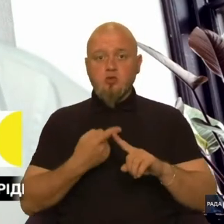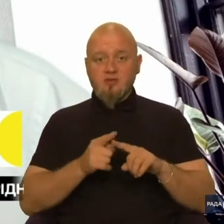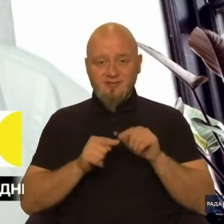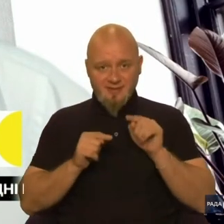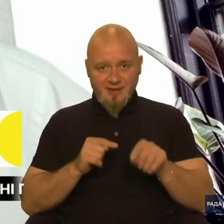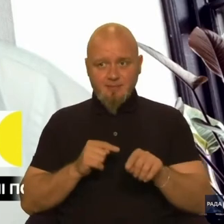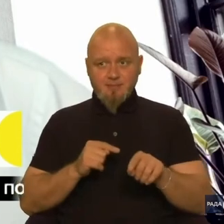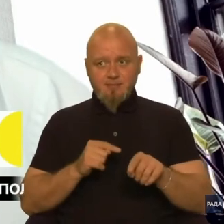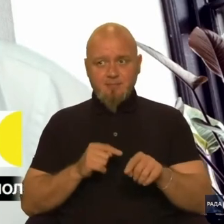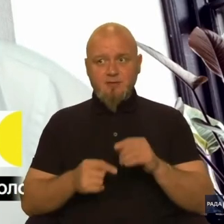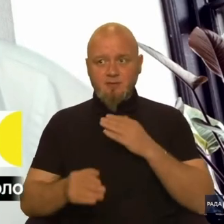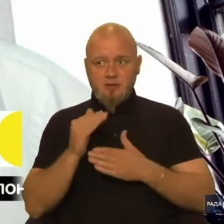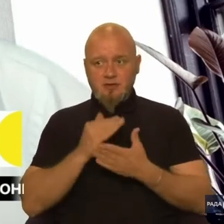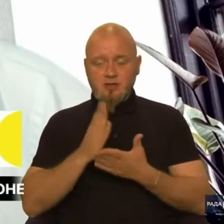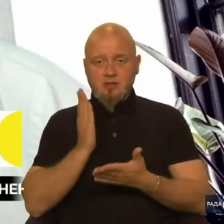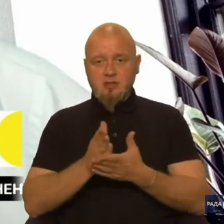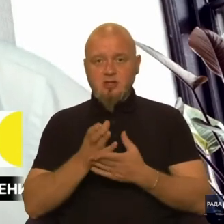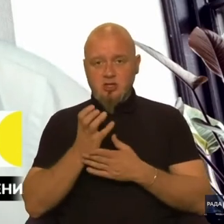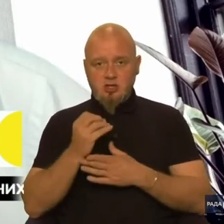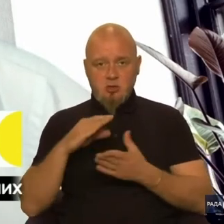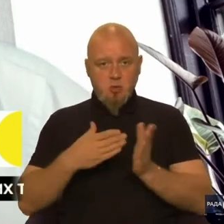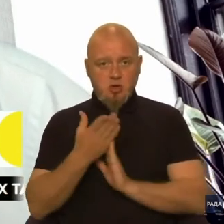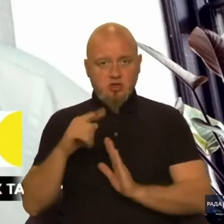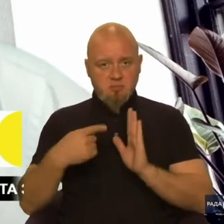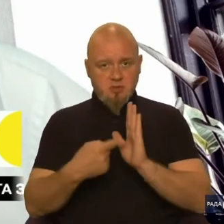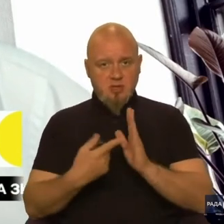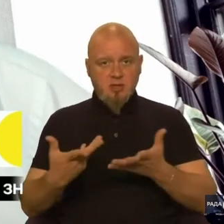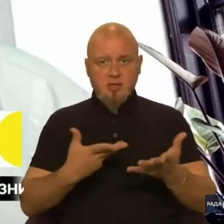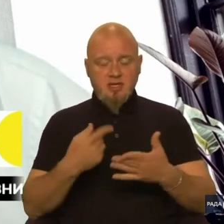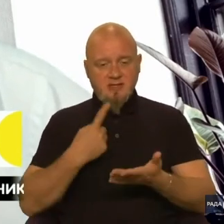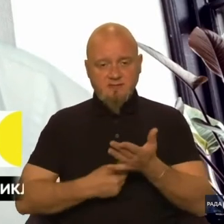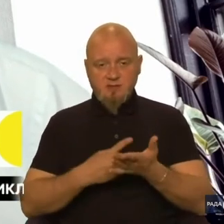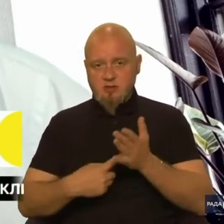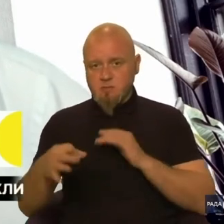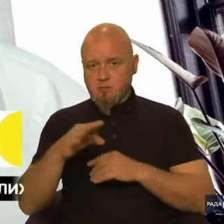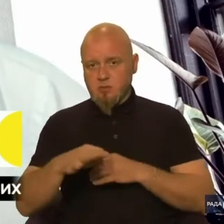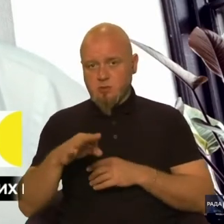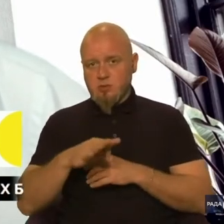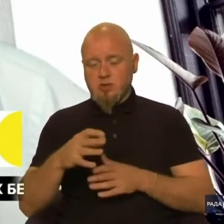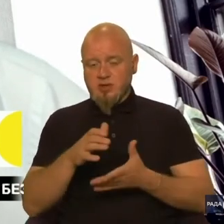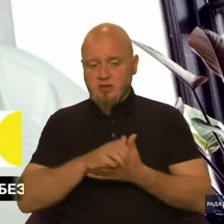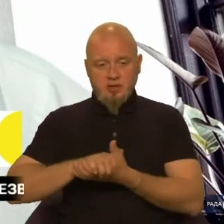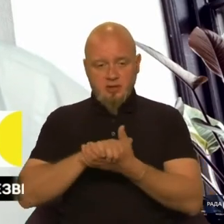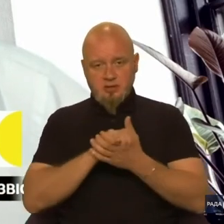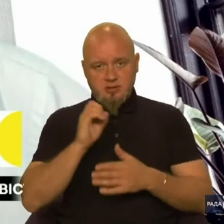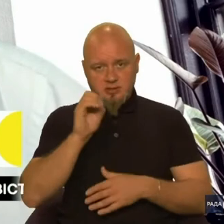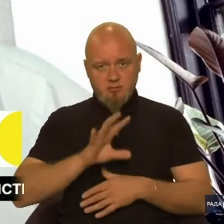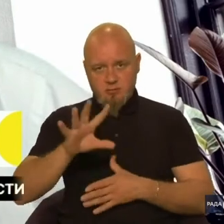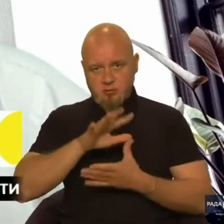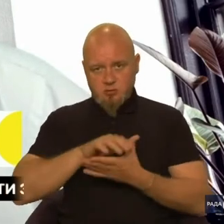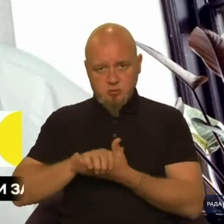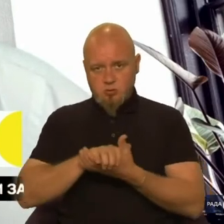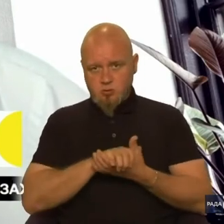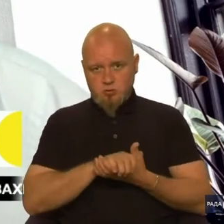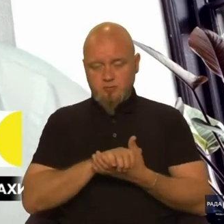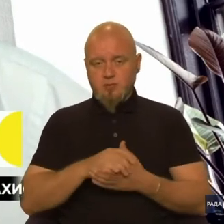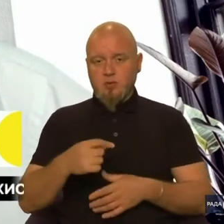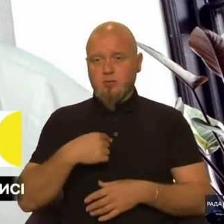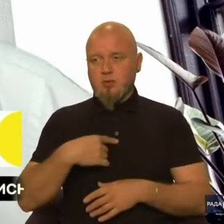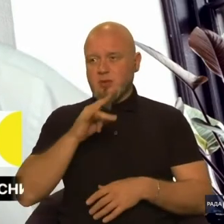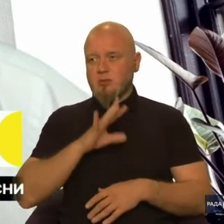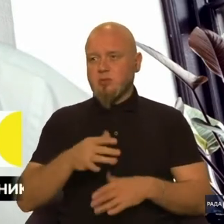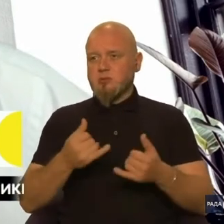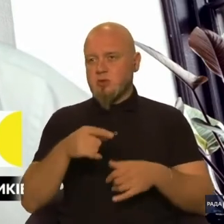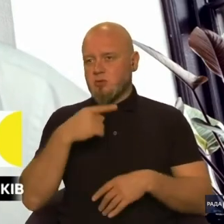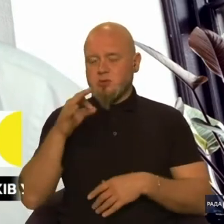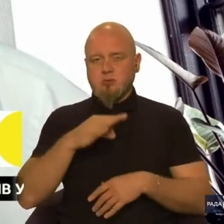це врешті-решті є ще й політичним питанням яке свідчить про єдність Європейського Союзу Ну ми не будемо